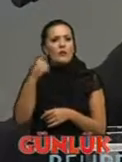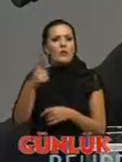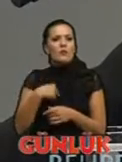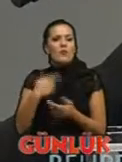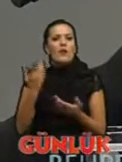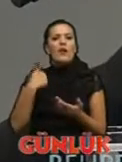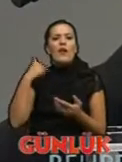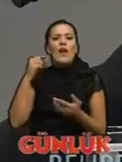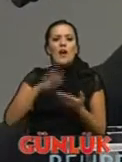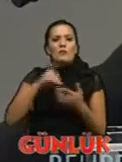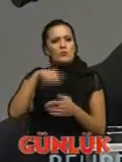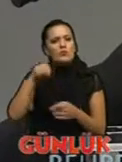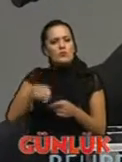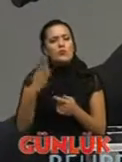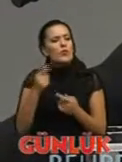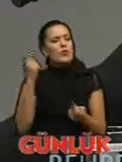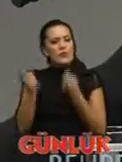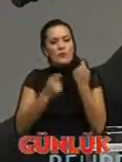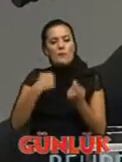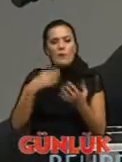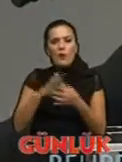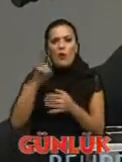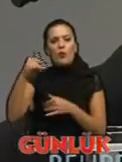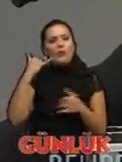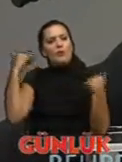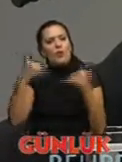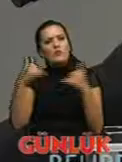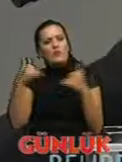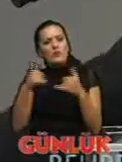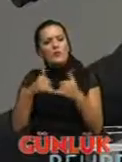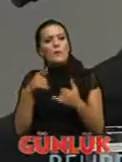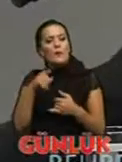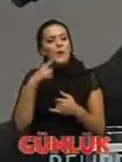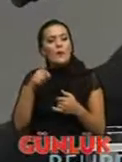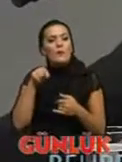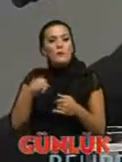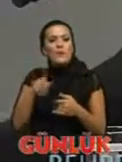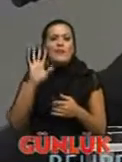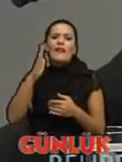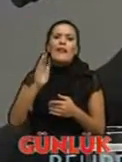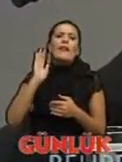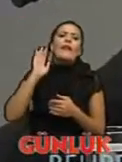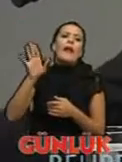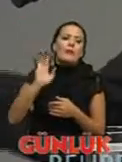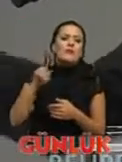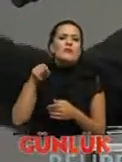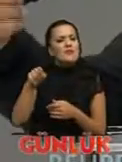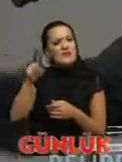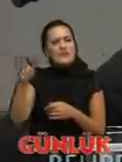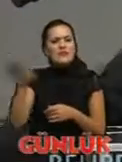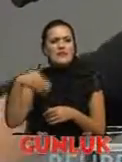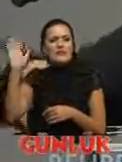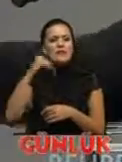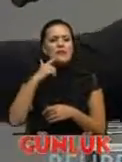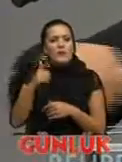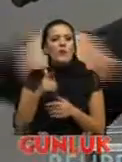Yani arkadaşım çok uğraşıyor bununla. Ya benimle ilgili onunla görüşüyorlar. O da diyor ki ya bu delidir, gelmez işte şu, siz gidin